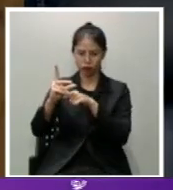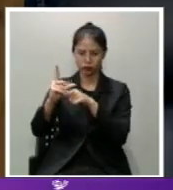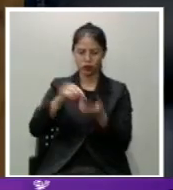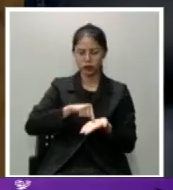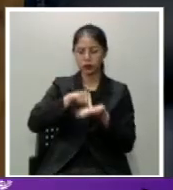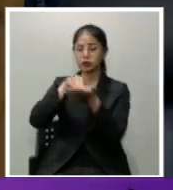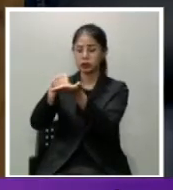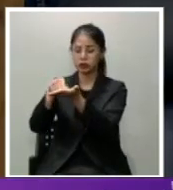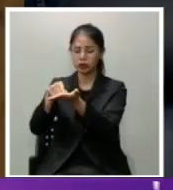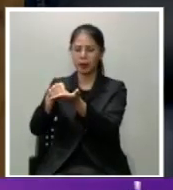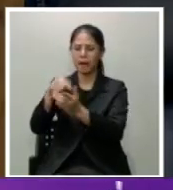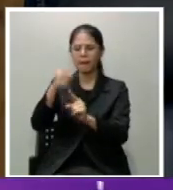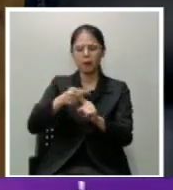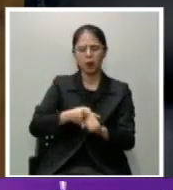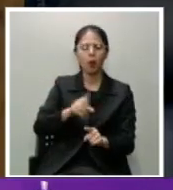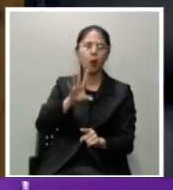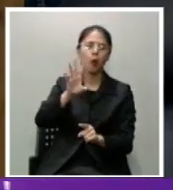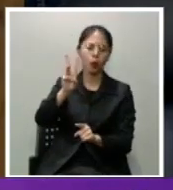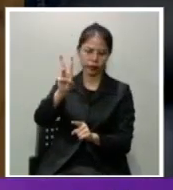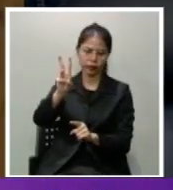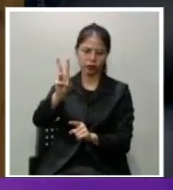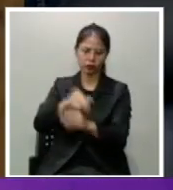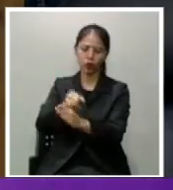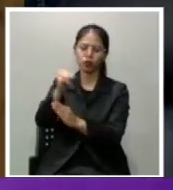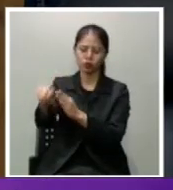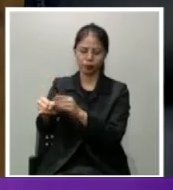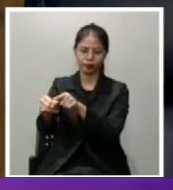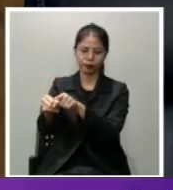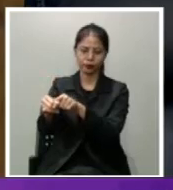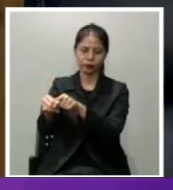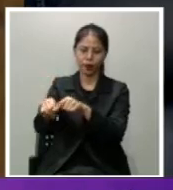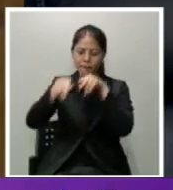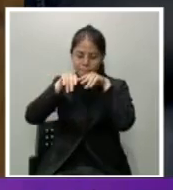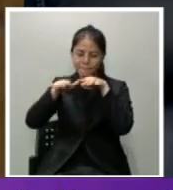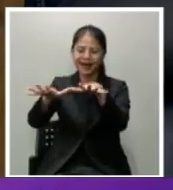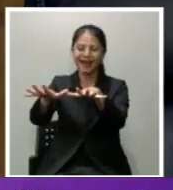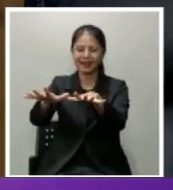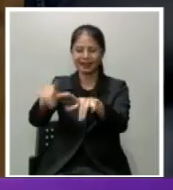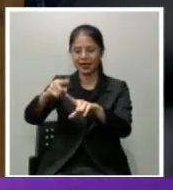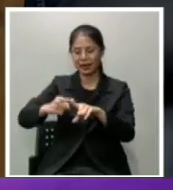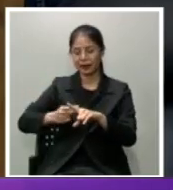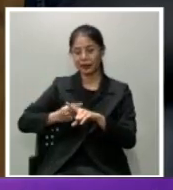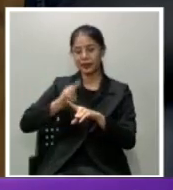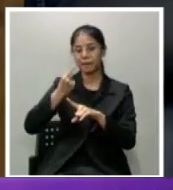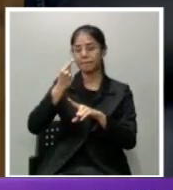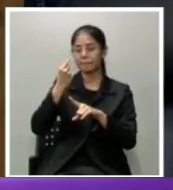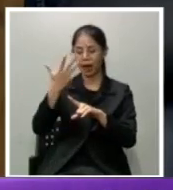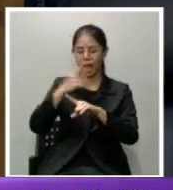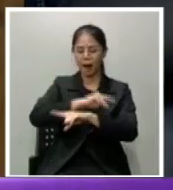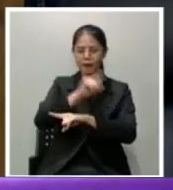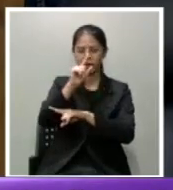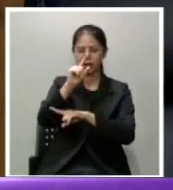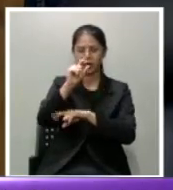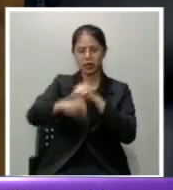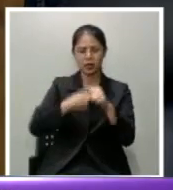พิจารณาใช้เวลา6เดือนเสร็จเรียบร้อยประกาศใช้เดือนพฤษภา60แต่ก็ยังทอด